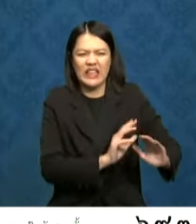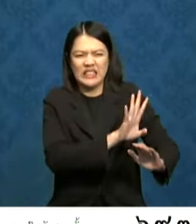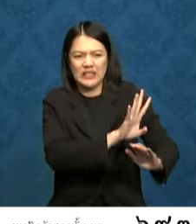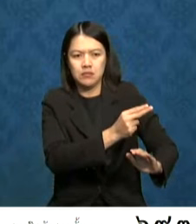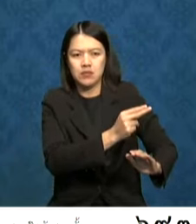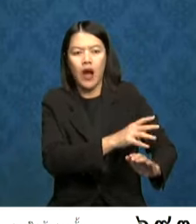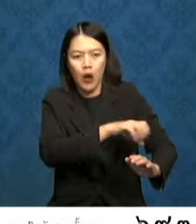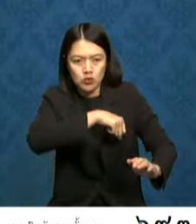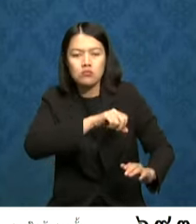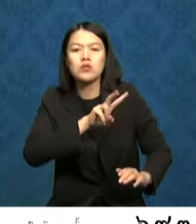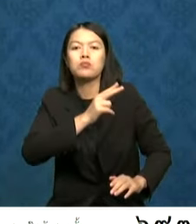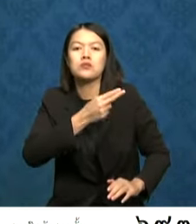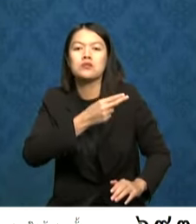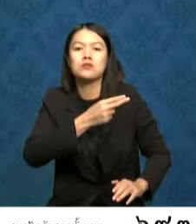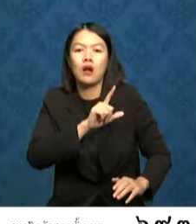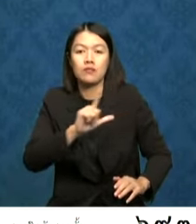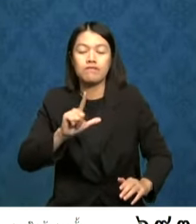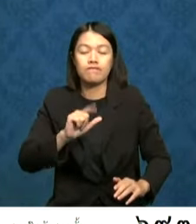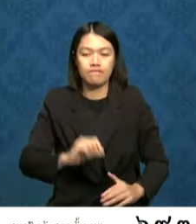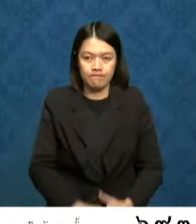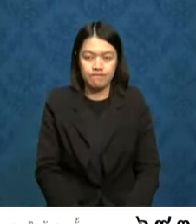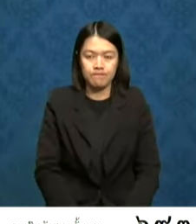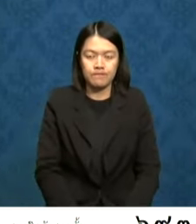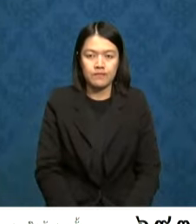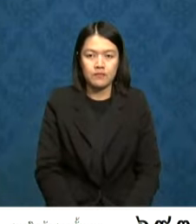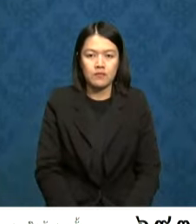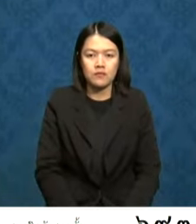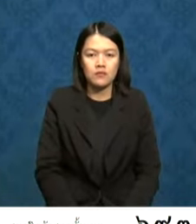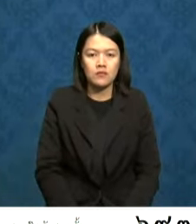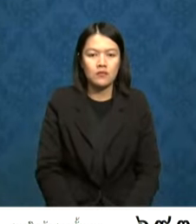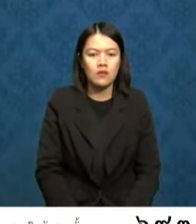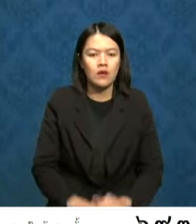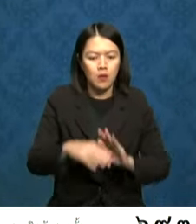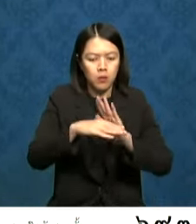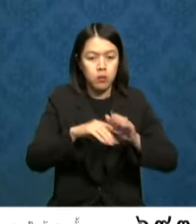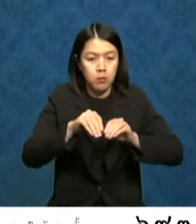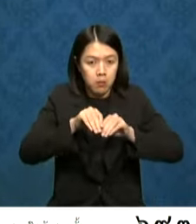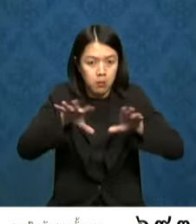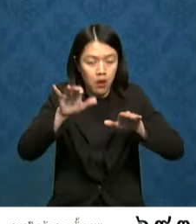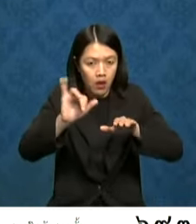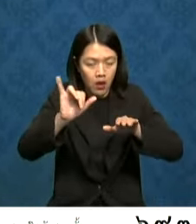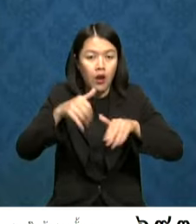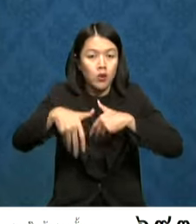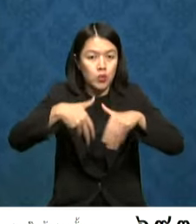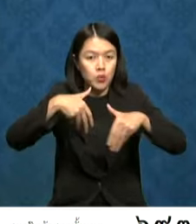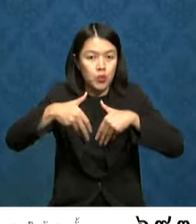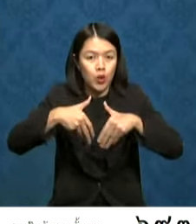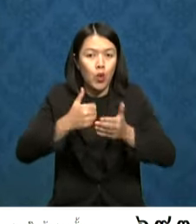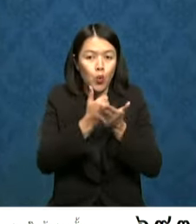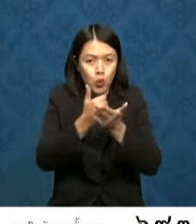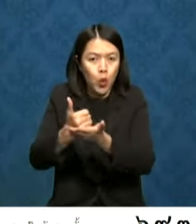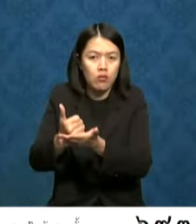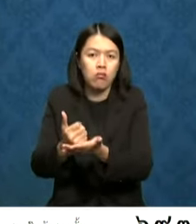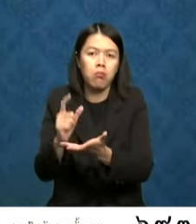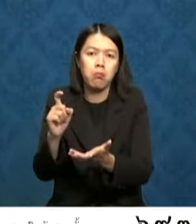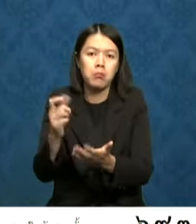คะใช้จริงประมาณ 20,000ล้านบาทพอไม่ออกมาตรการอื่นๆไประหว่างทางเนี่ยแทนที่ประชาชนที่ได้รับความช่วยเหลือ